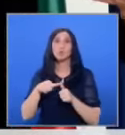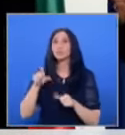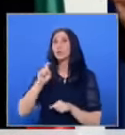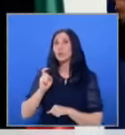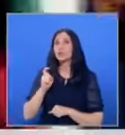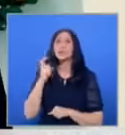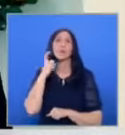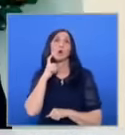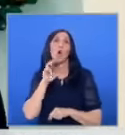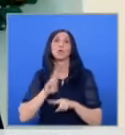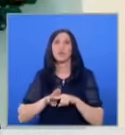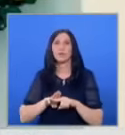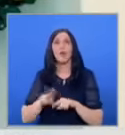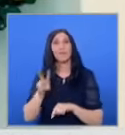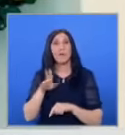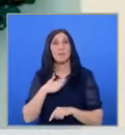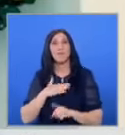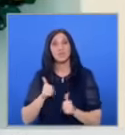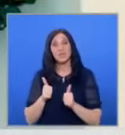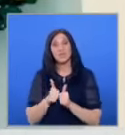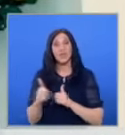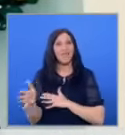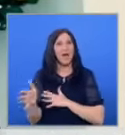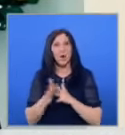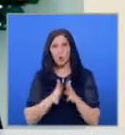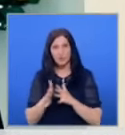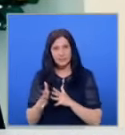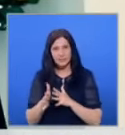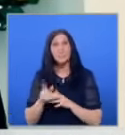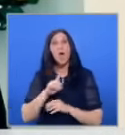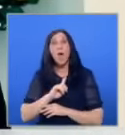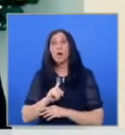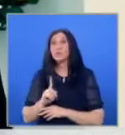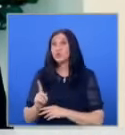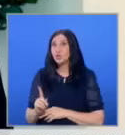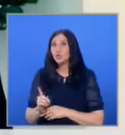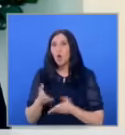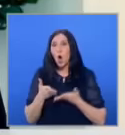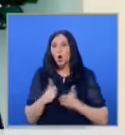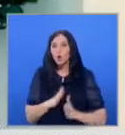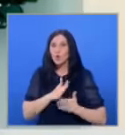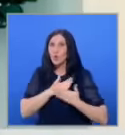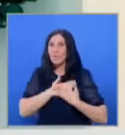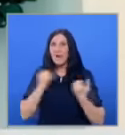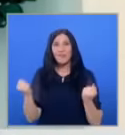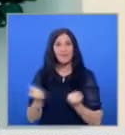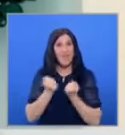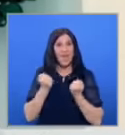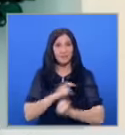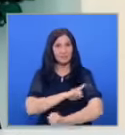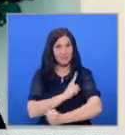и Благой Шаторов. Двама наши сънародници, чиято родолюбива дейност и